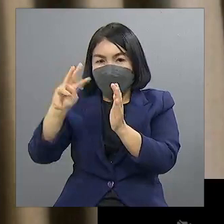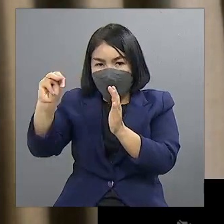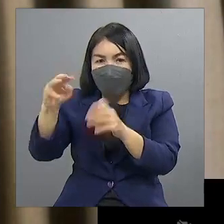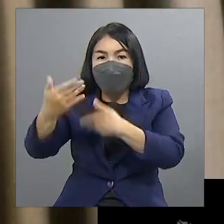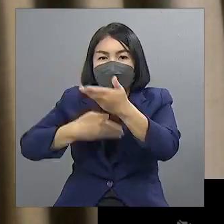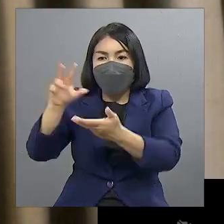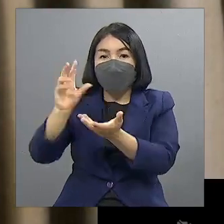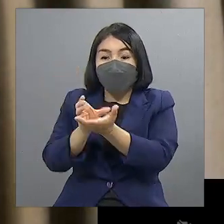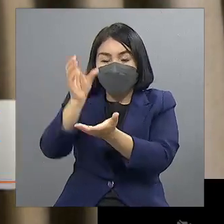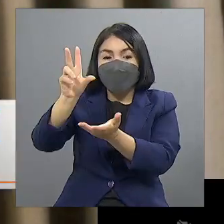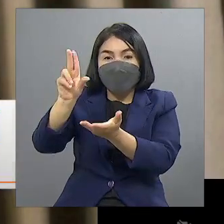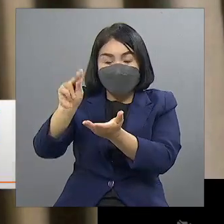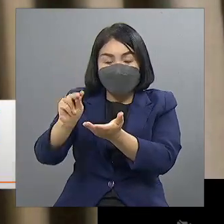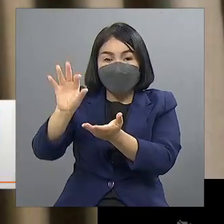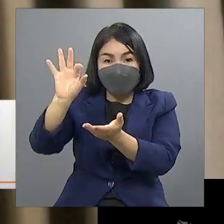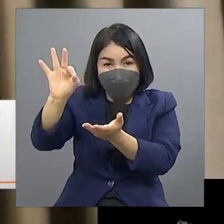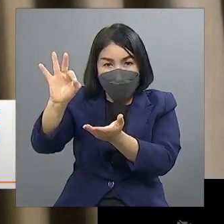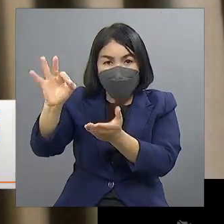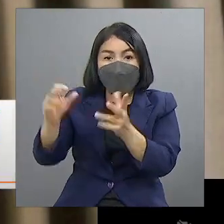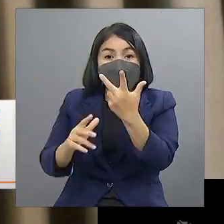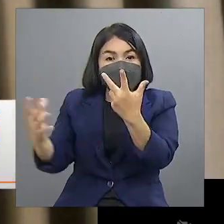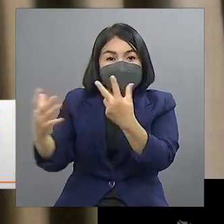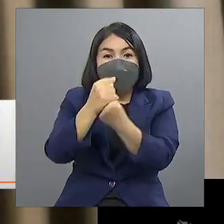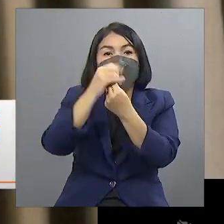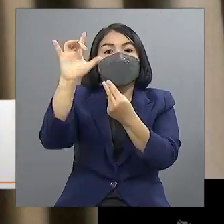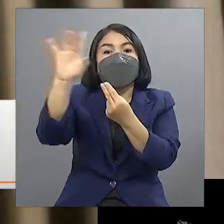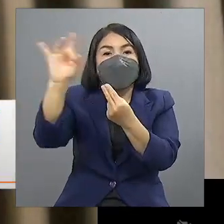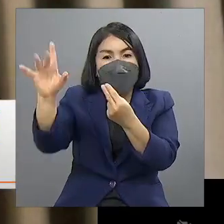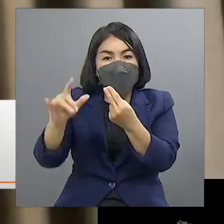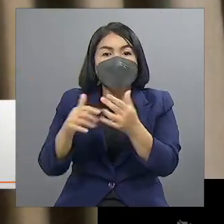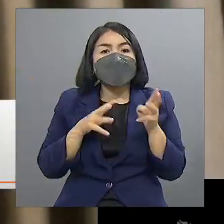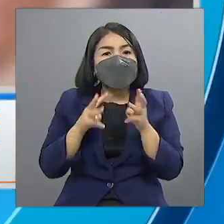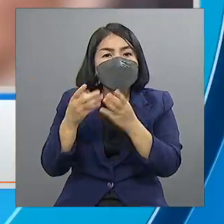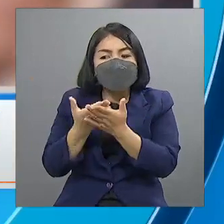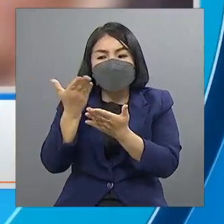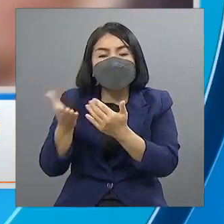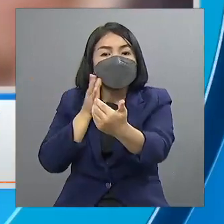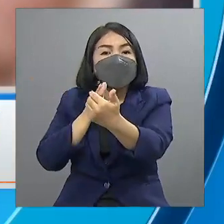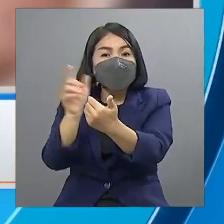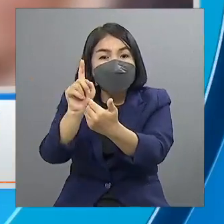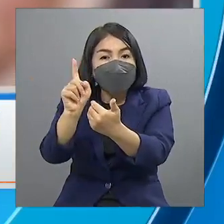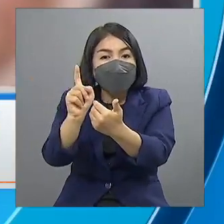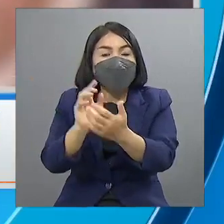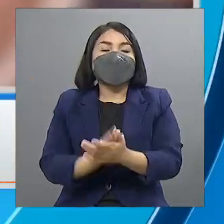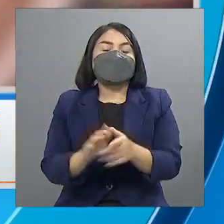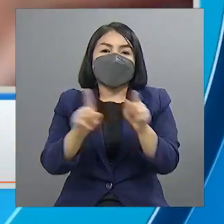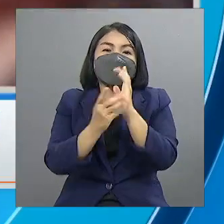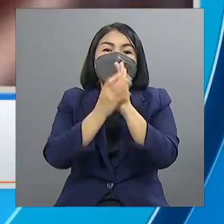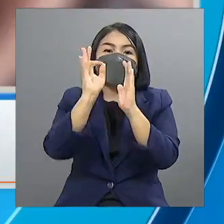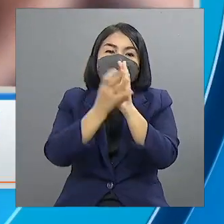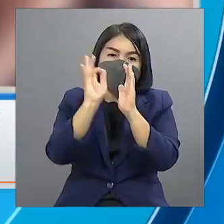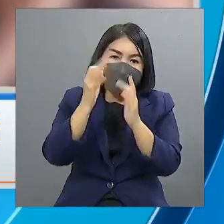นเนี่ย3ขวด100ช่องทางในการติดต่อเนี่ยก็คือเราจะมีเพจของทางร้านนะคะก็จะเป็นเพ